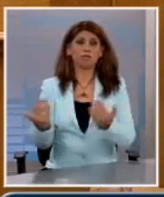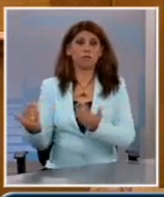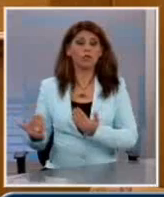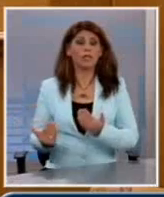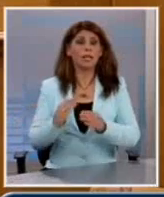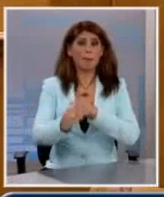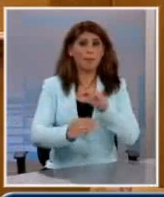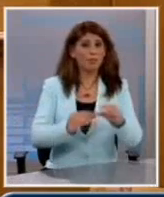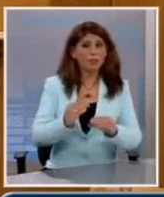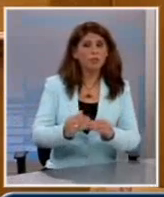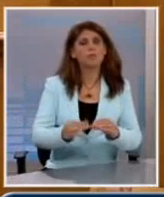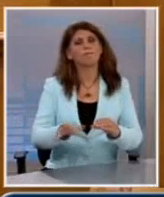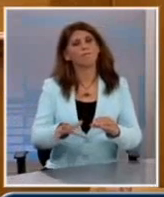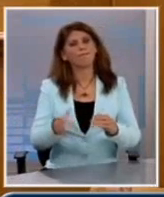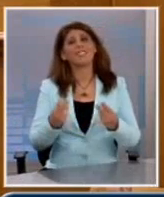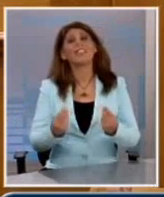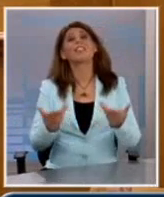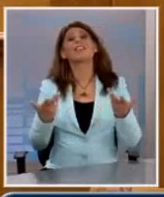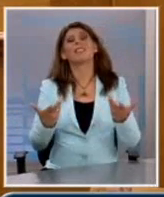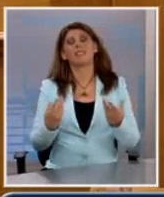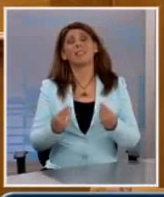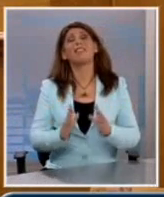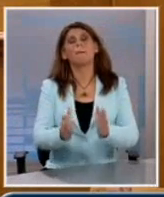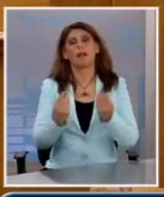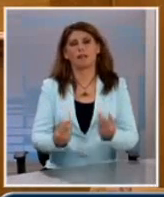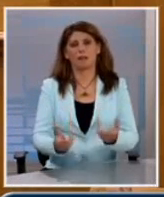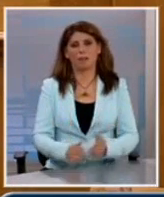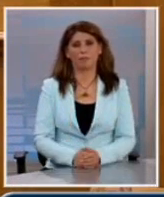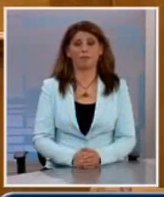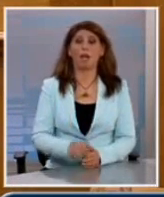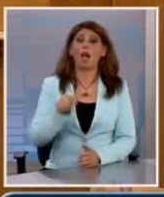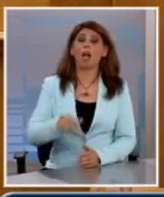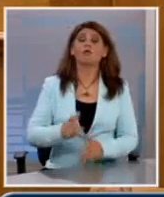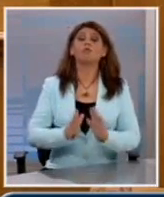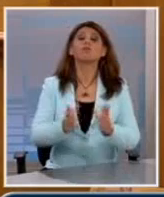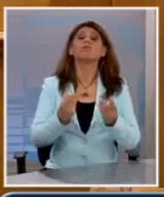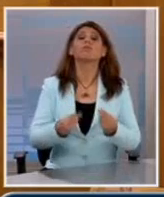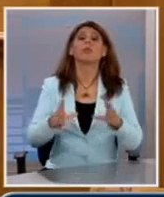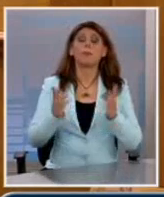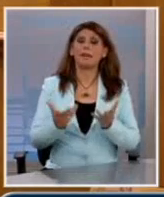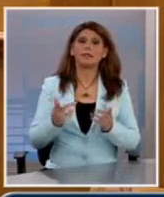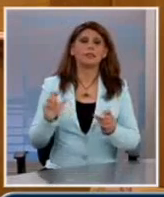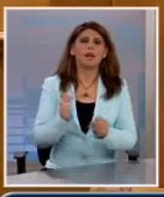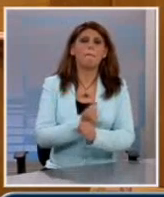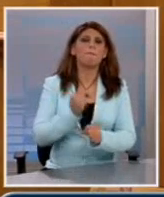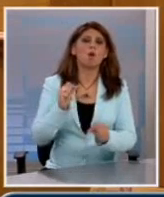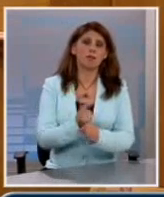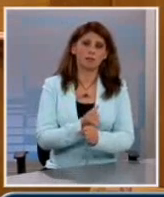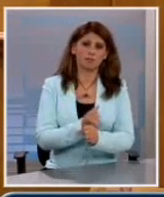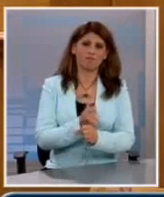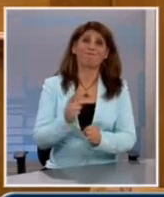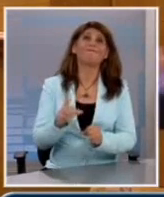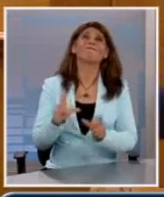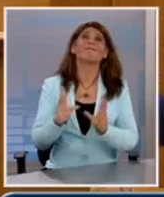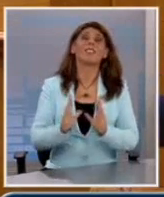επενδύσεων, τότε μάλλον κάτι δεν πάει καλά. Και αυτό που δεν πάει καλά και δεν στέκει είναι οι αιμονές. Και